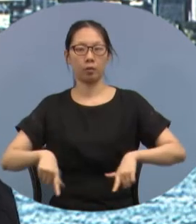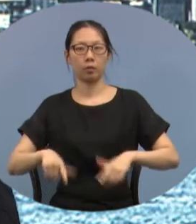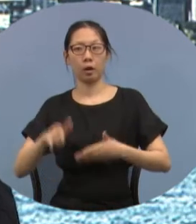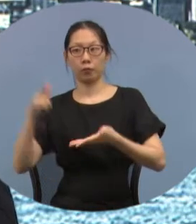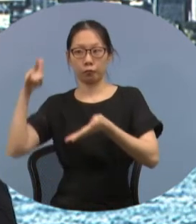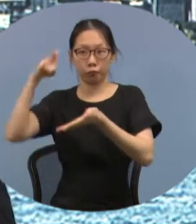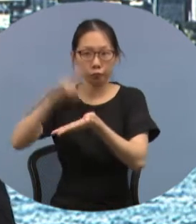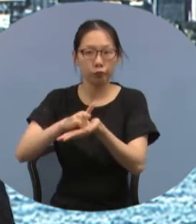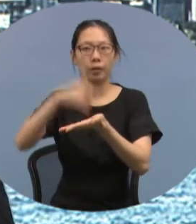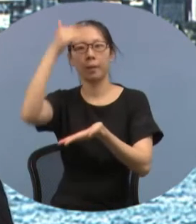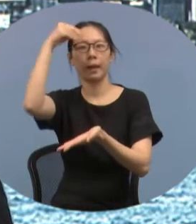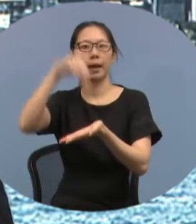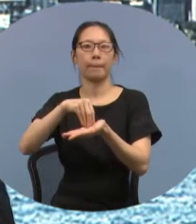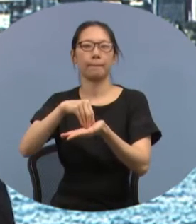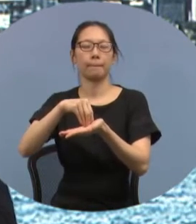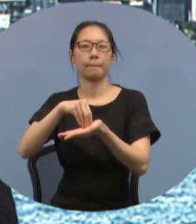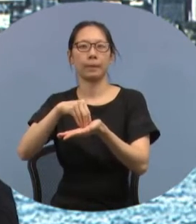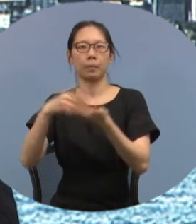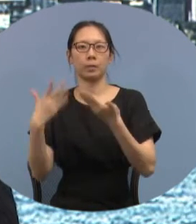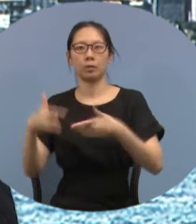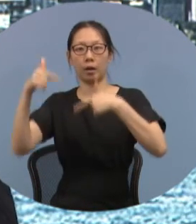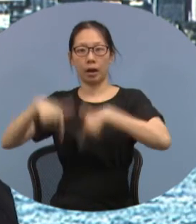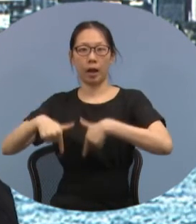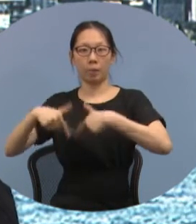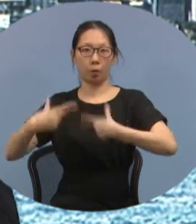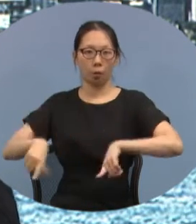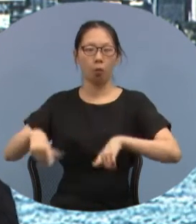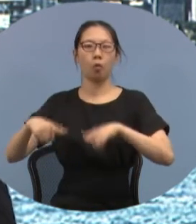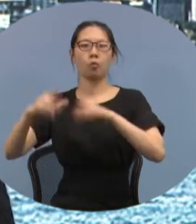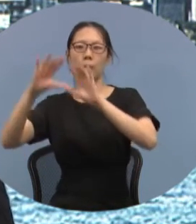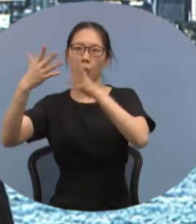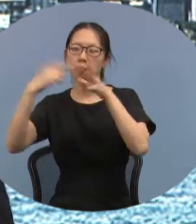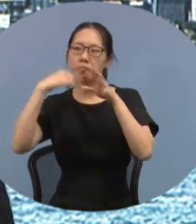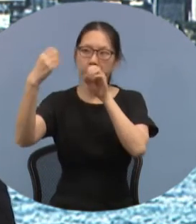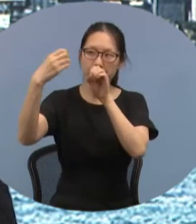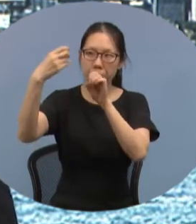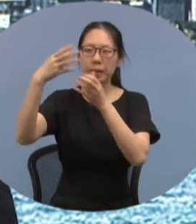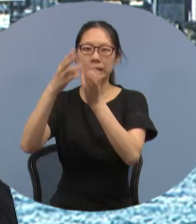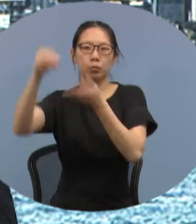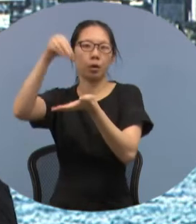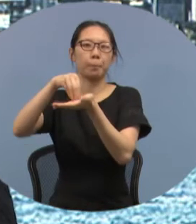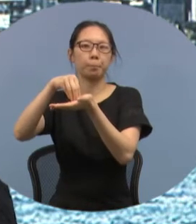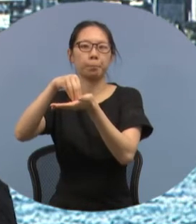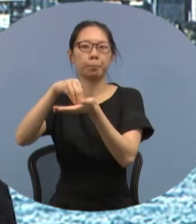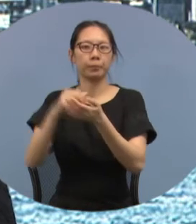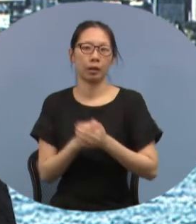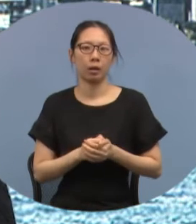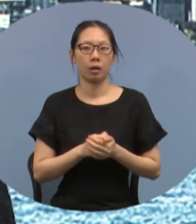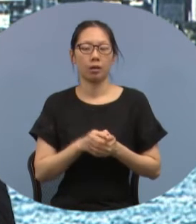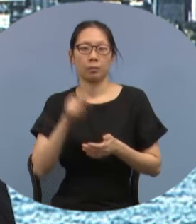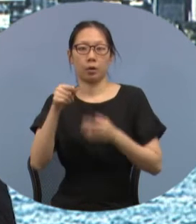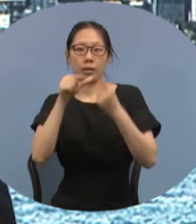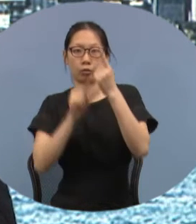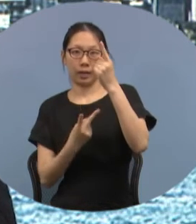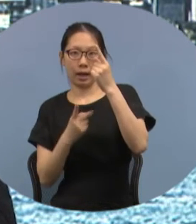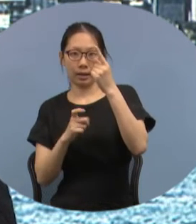喺南韓嗰度咧就已經確診，我哋都同南韓嗰邊確認咗個資料啦。咁佢就應該係嗰